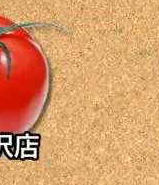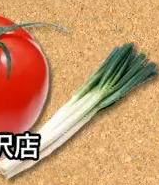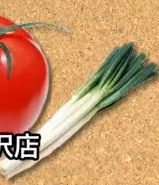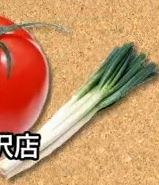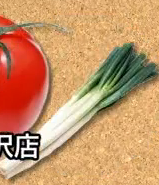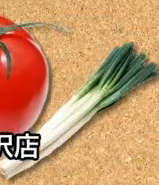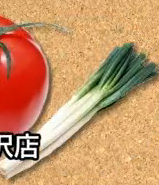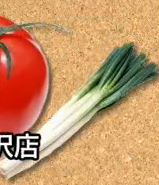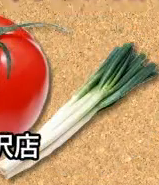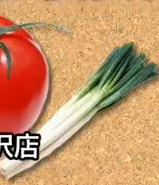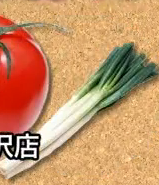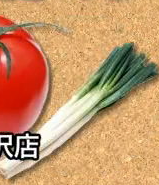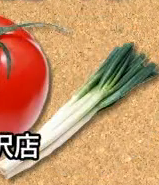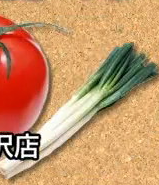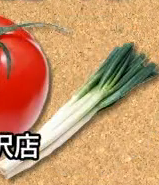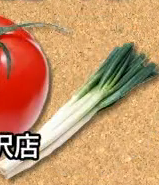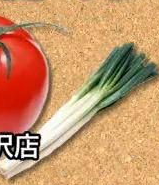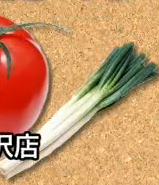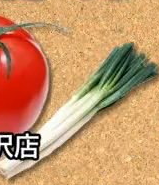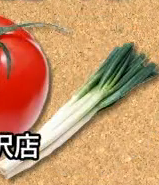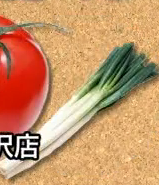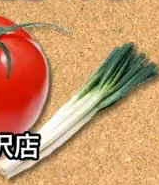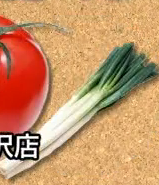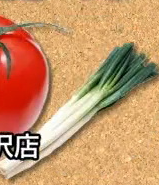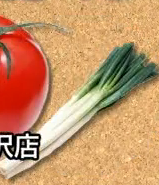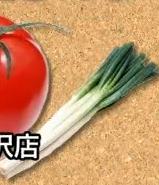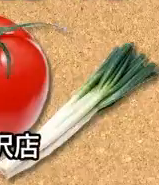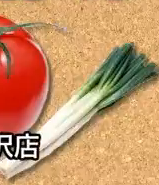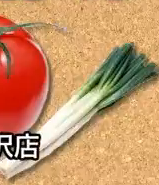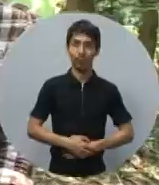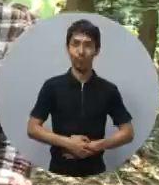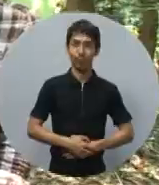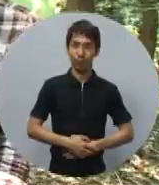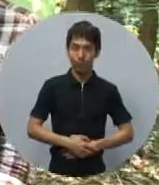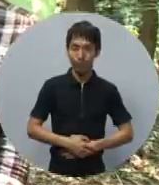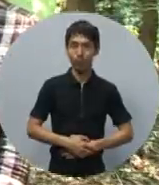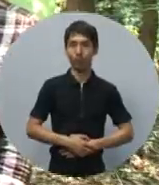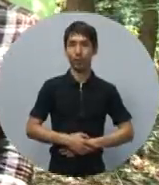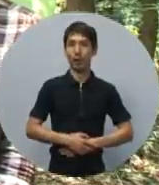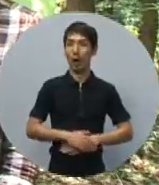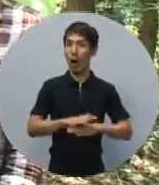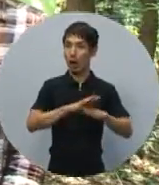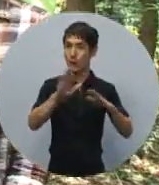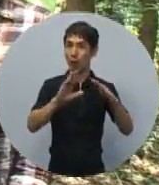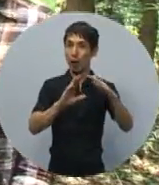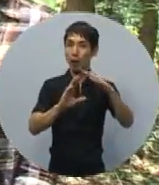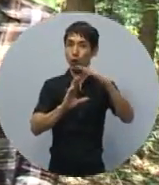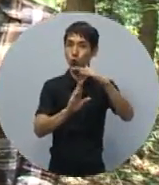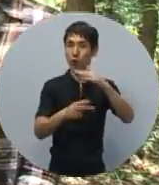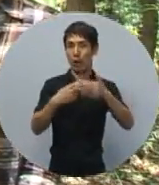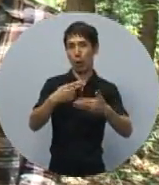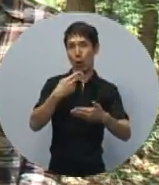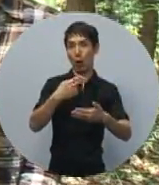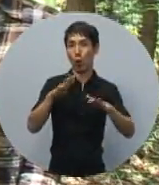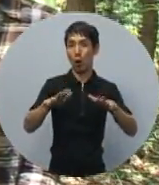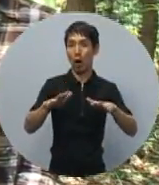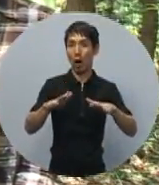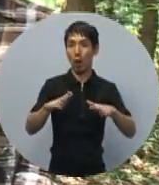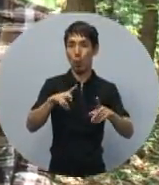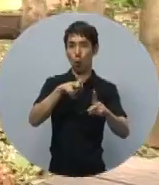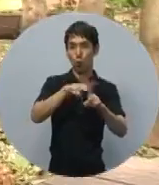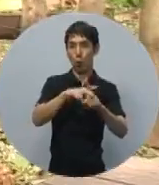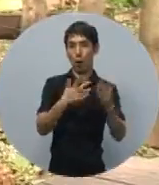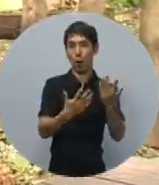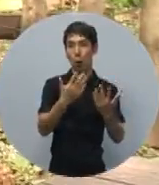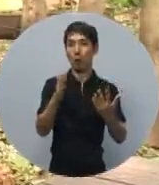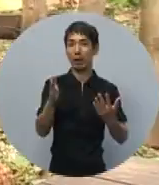地産食材で簡単クッキング、藤沢ごはん 始まりました。藤沢ごはん、今回も少年の森からお